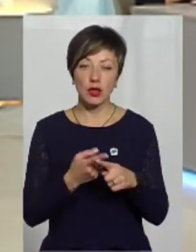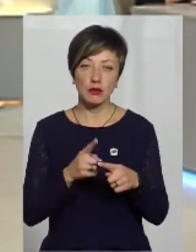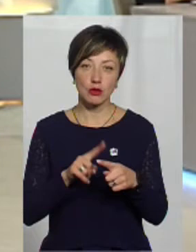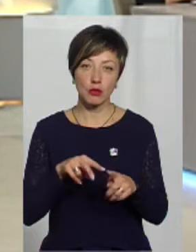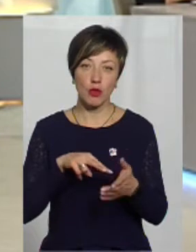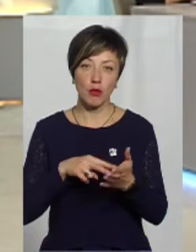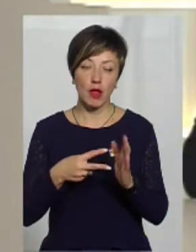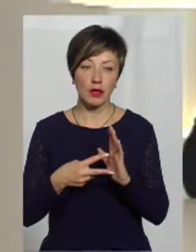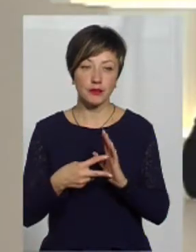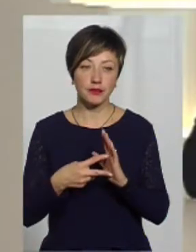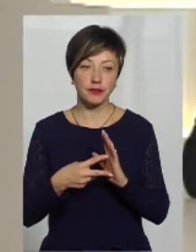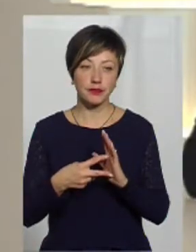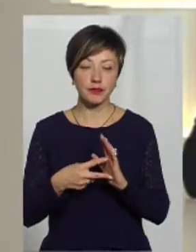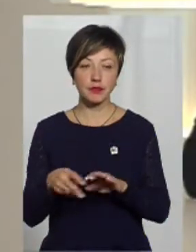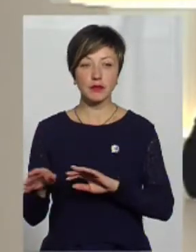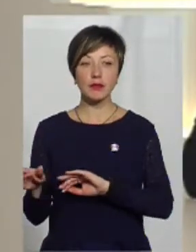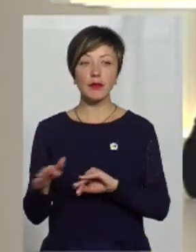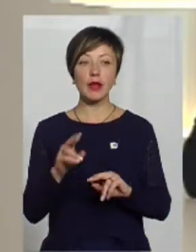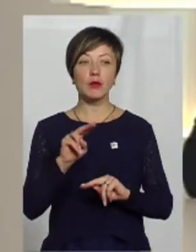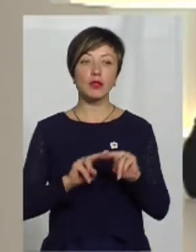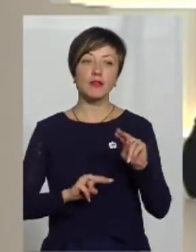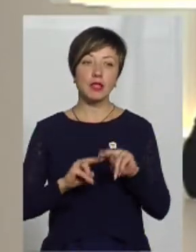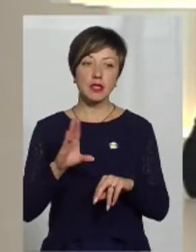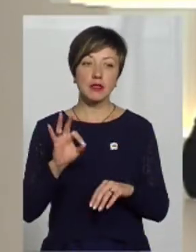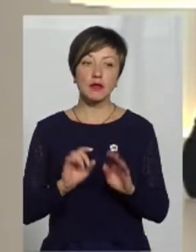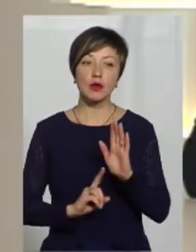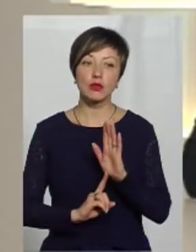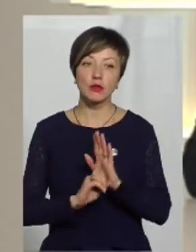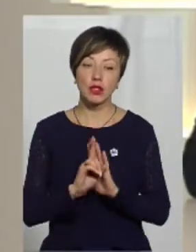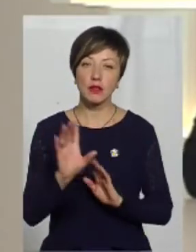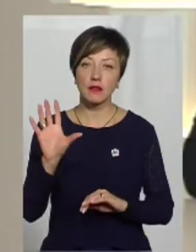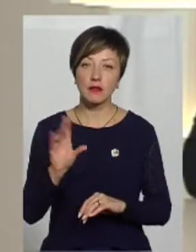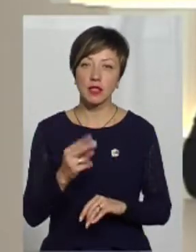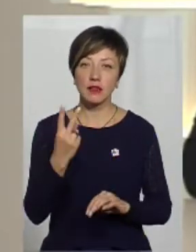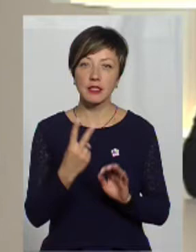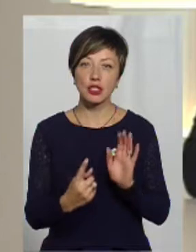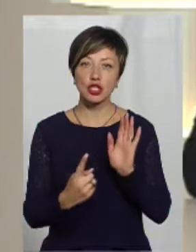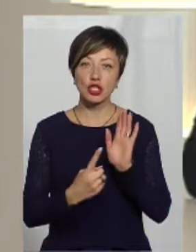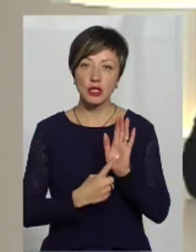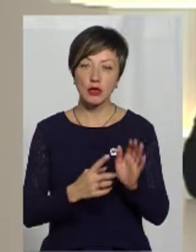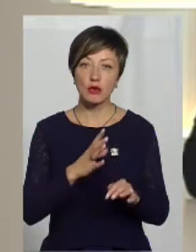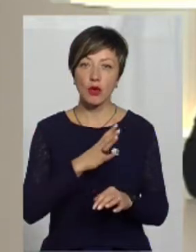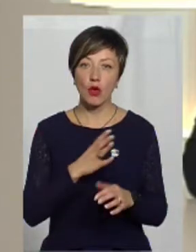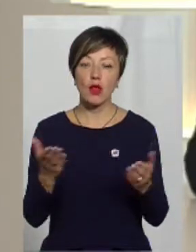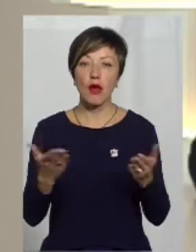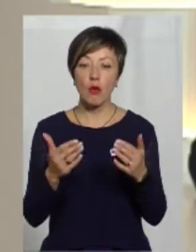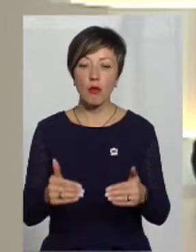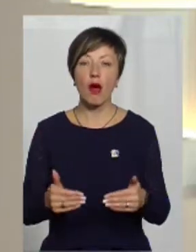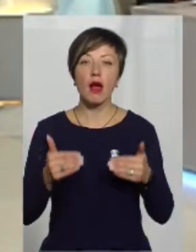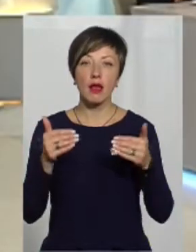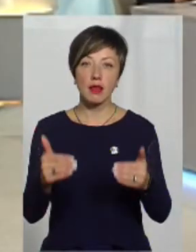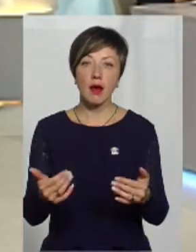плані. Будівництво розпочато в усіх 26 було. А на якому етапі